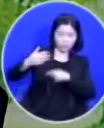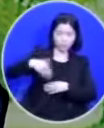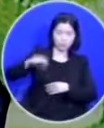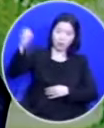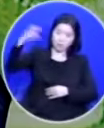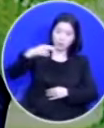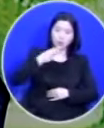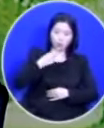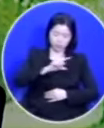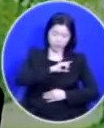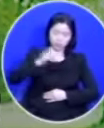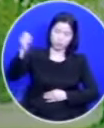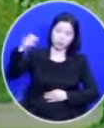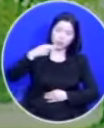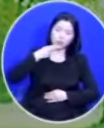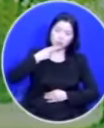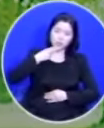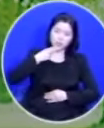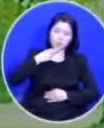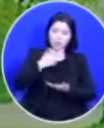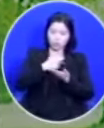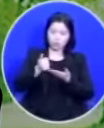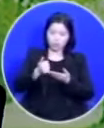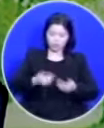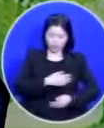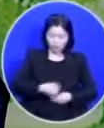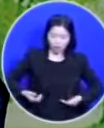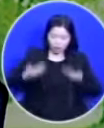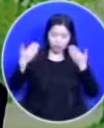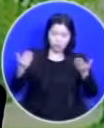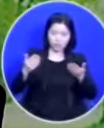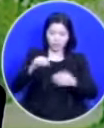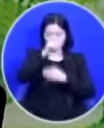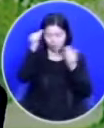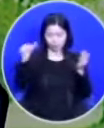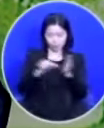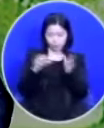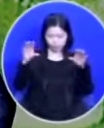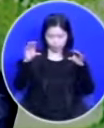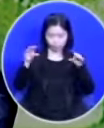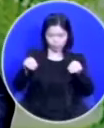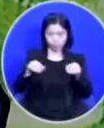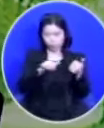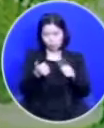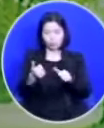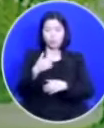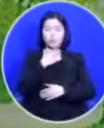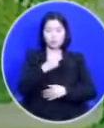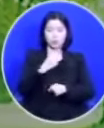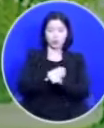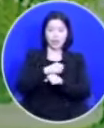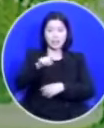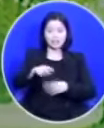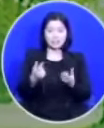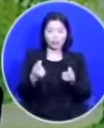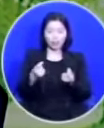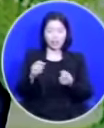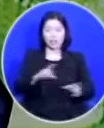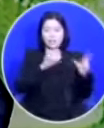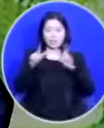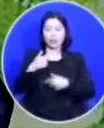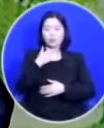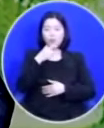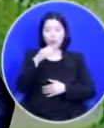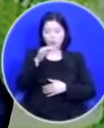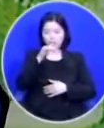없이 주님께 헌신하다 가 생을 마감하고 싶어합니다 그렇게 살 수만 있다면 정말 정말 행복하겠다 고